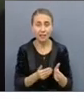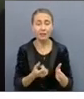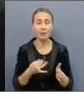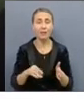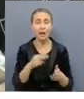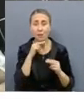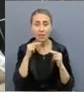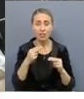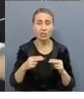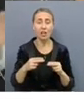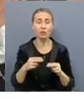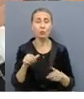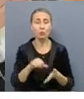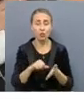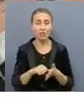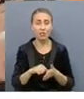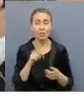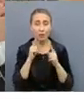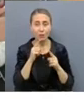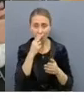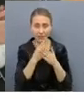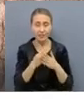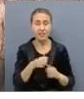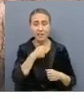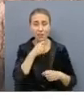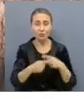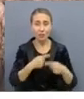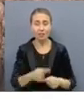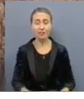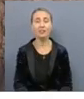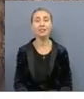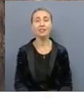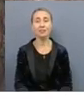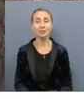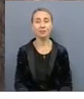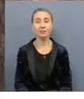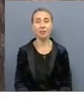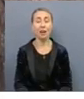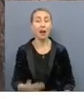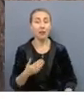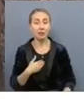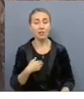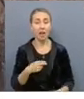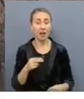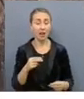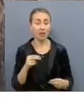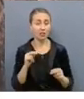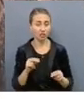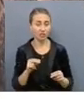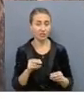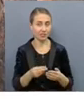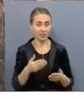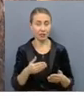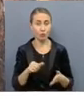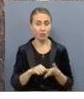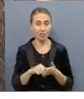обращались к участникам форума представители старшего поколения. Для меня честь участвовать в форуме. Я еще раз сюда